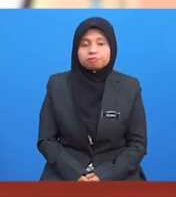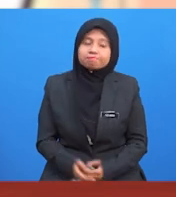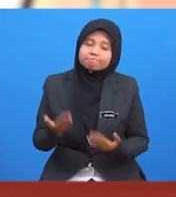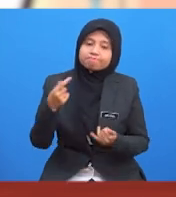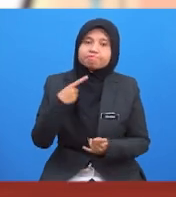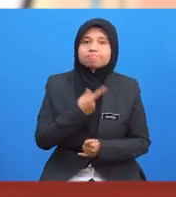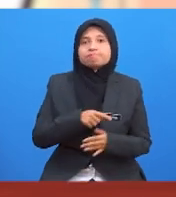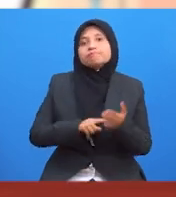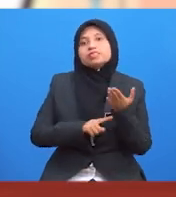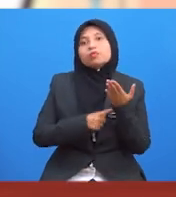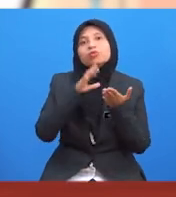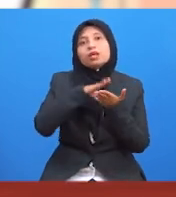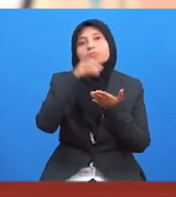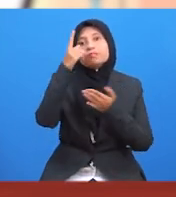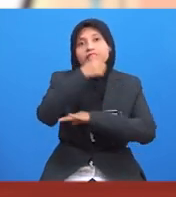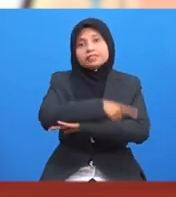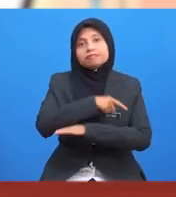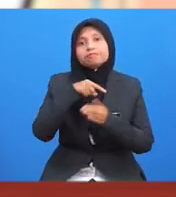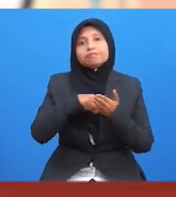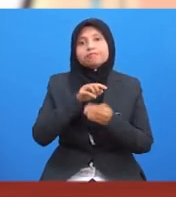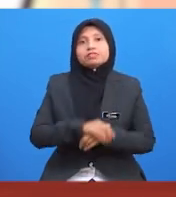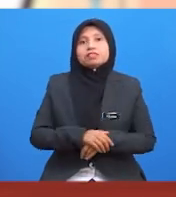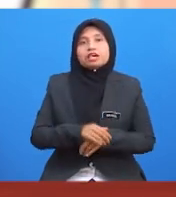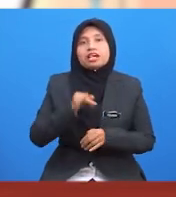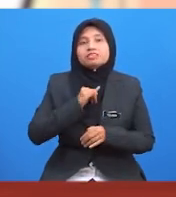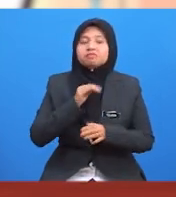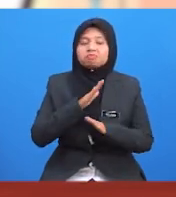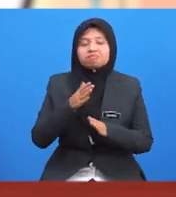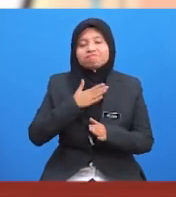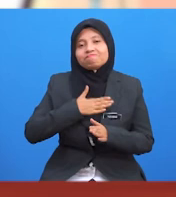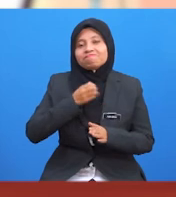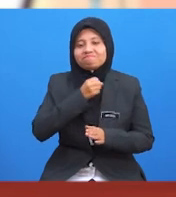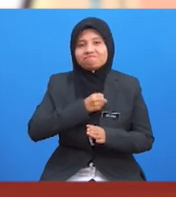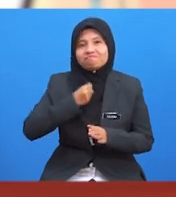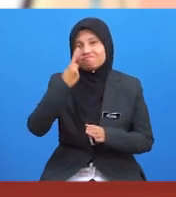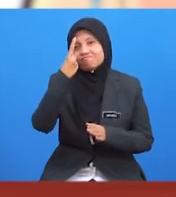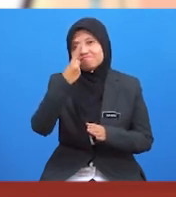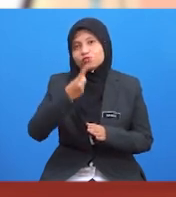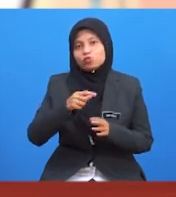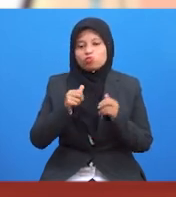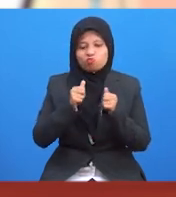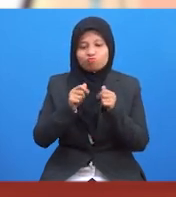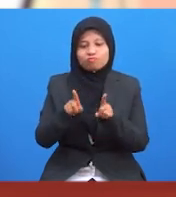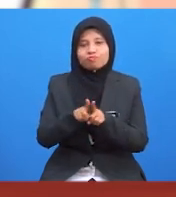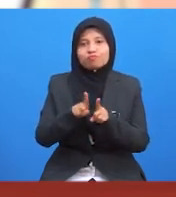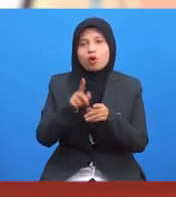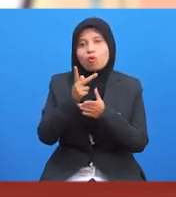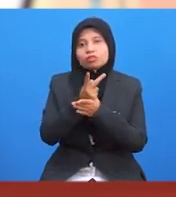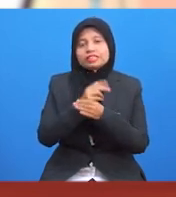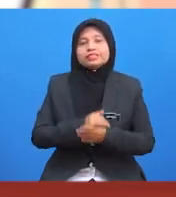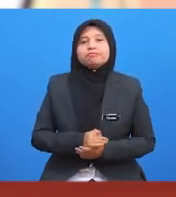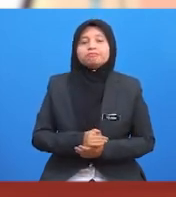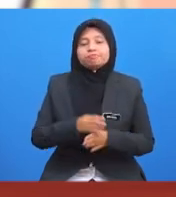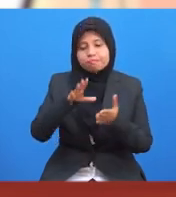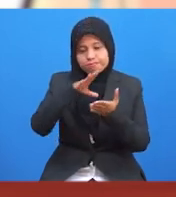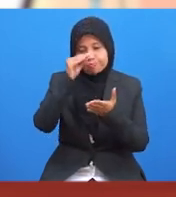Jom kita mulakan pembelajaran kita pada hari ini. Saya pun dah tak sabar untuk kongsikan kepada kamu semua